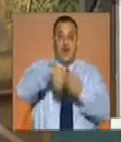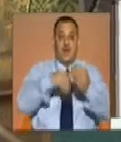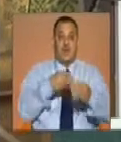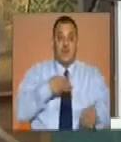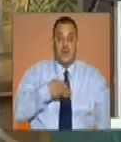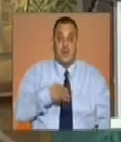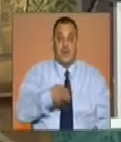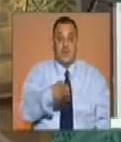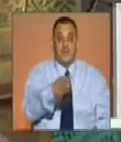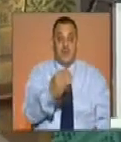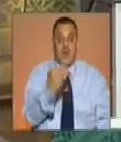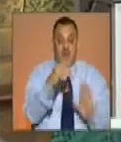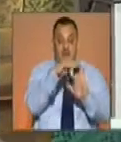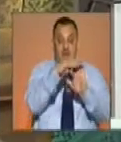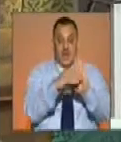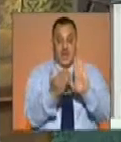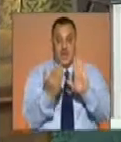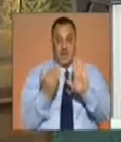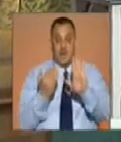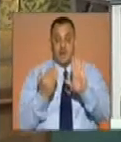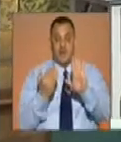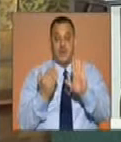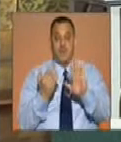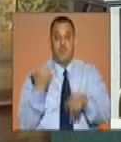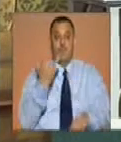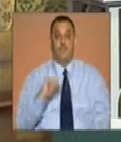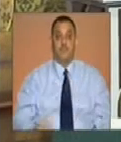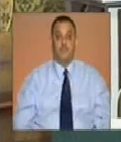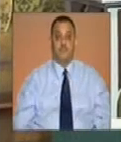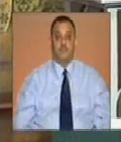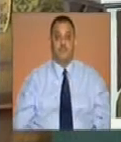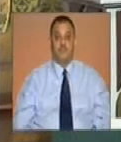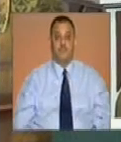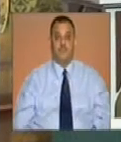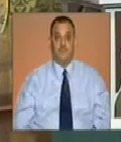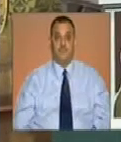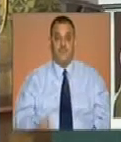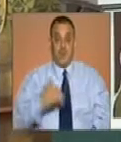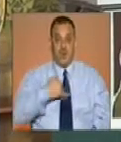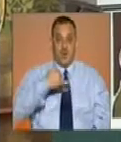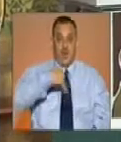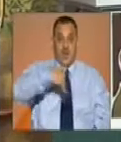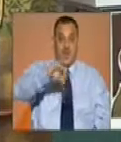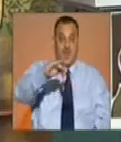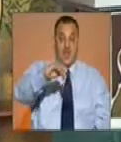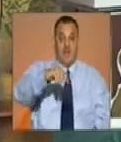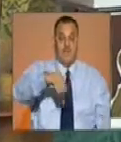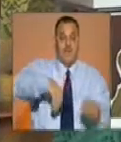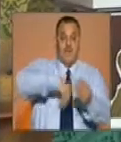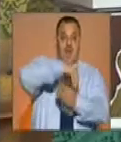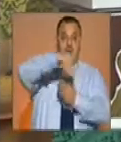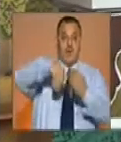تمكن قبل ما نحج عليها؟ واش دايزة؟ نعم. أنت تذهبين يا أم أشرف، أنت تذهبين للعمرة؟